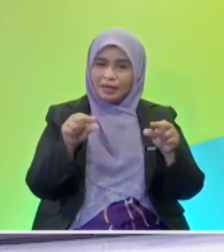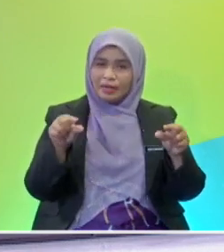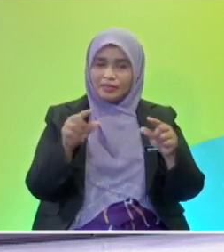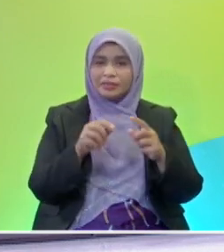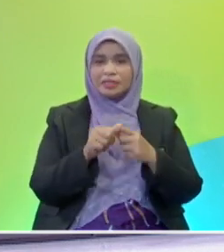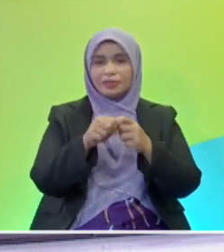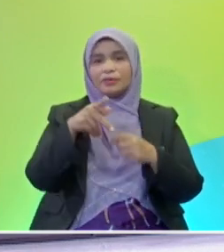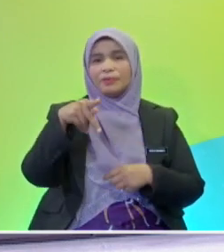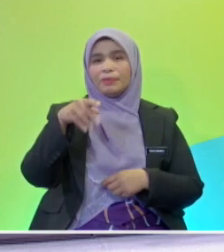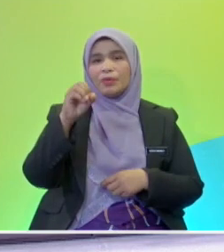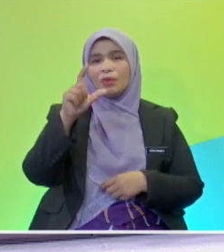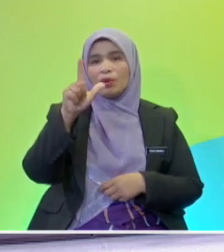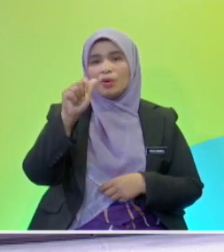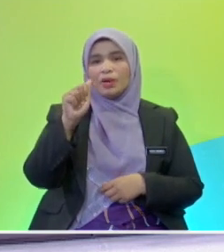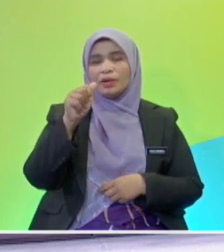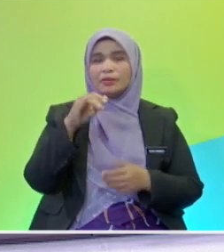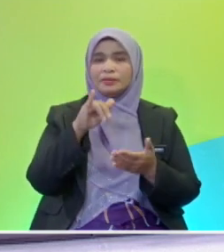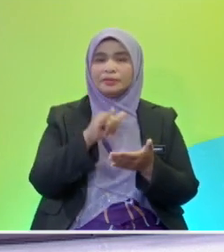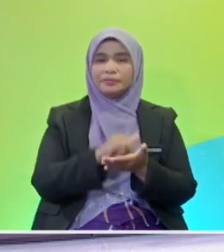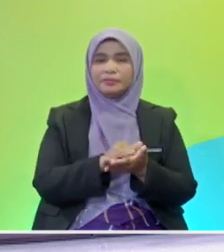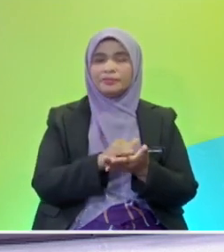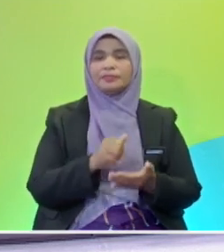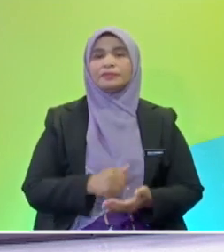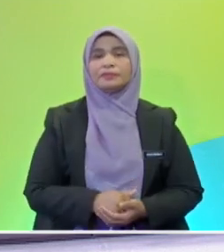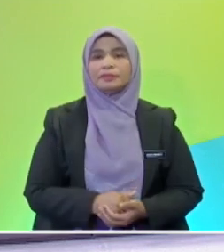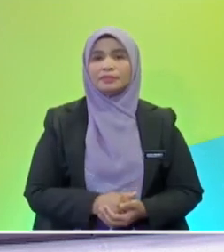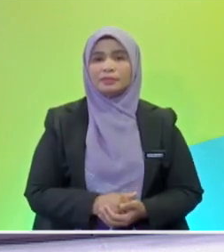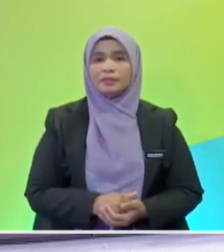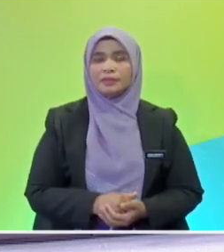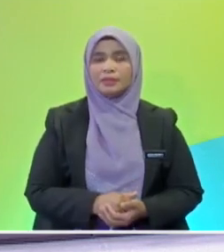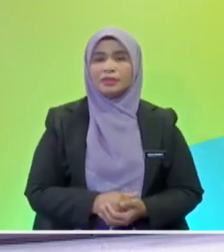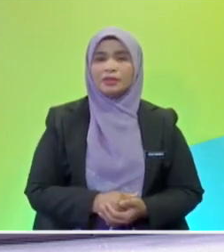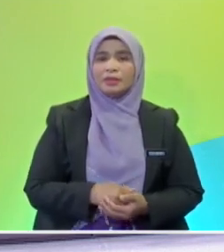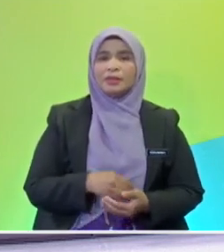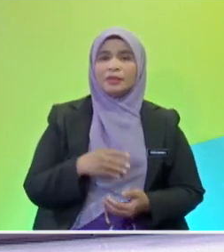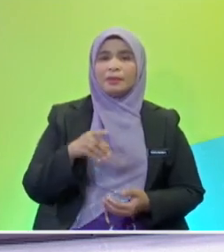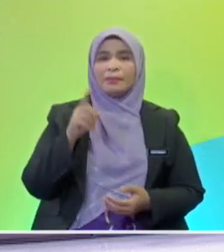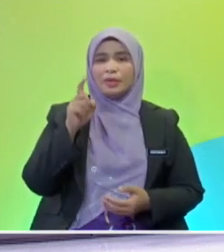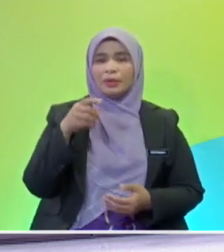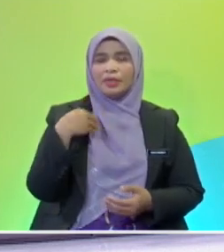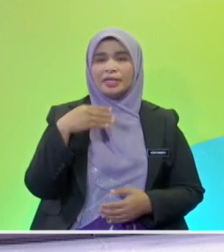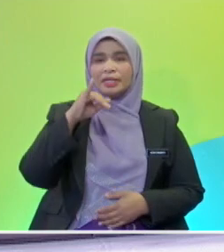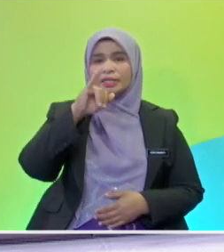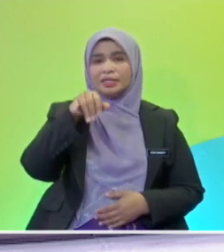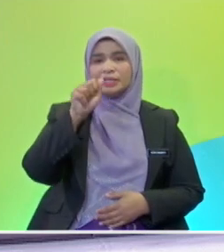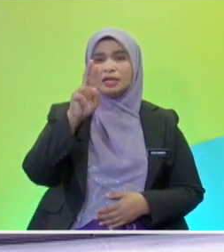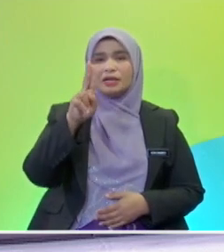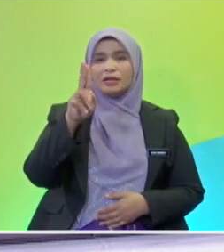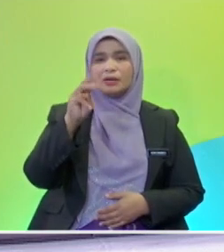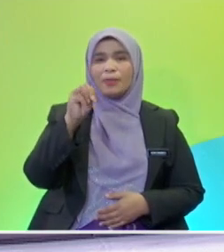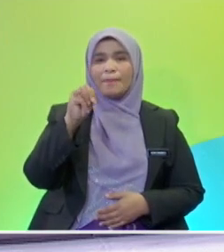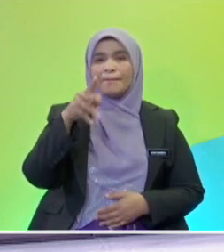tersebut Ya okey kita dah letak okey Mira letak okey Mira perlukan jarum peniti okey macam saya buat ni supaya dia tak